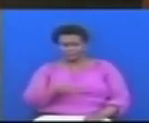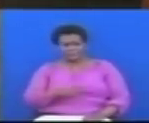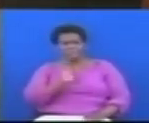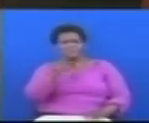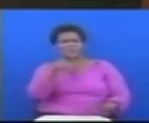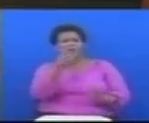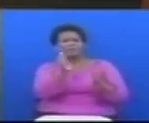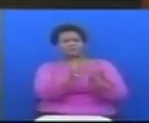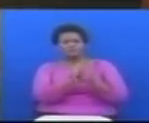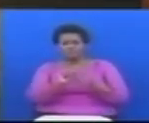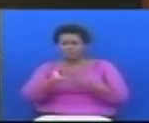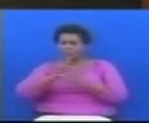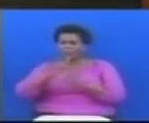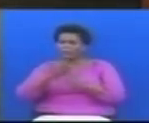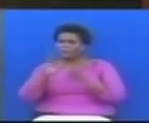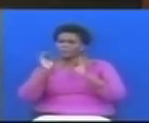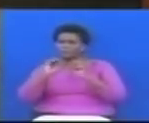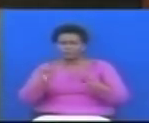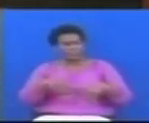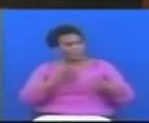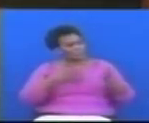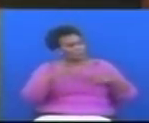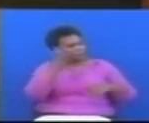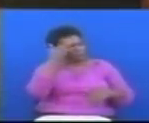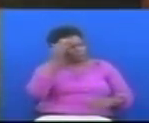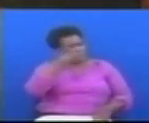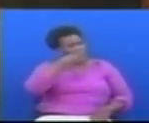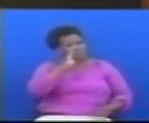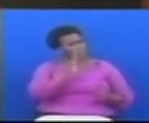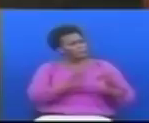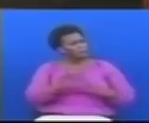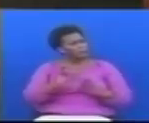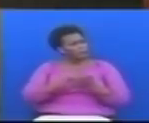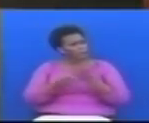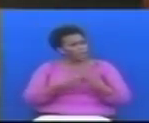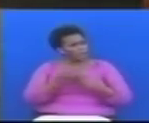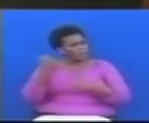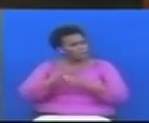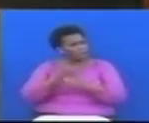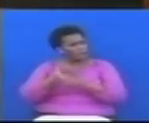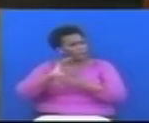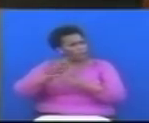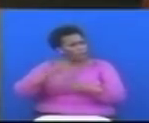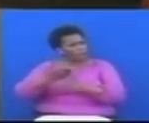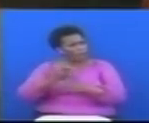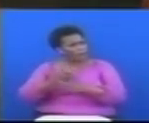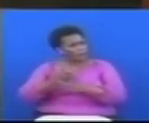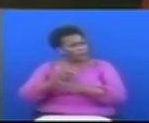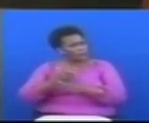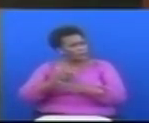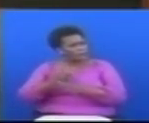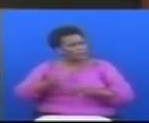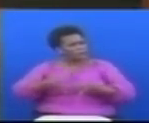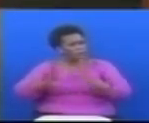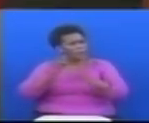gani wa kutengeneza barabara ile ili wananchi waweze kufaidika na waongozi wa awamu ya tano?